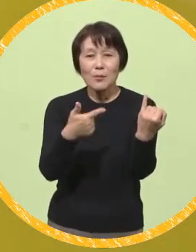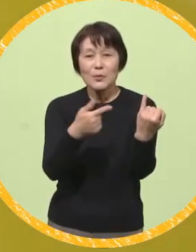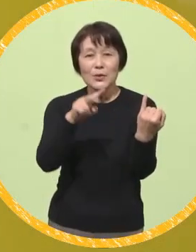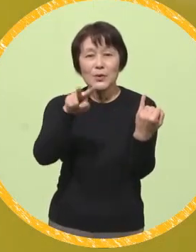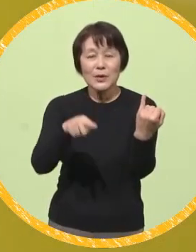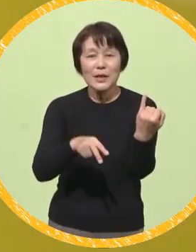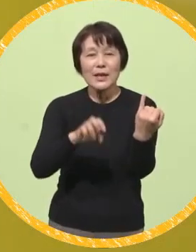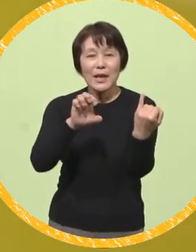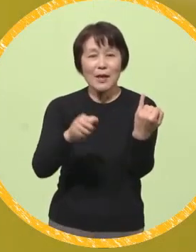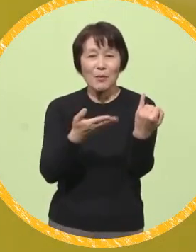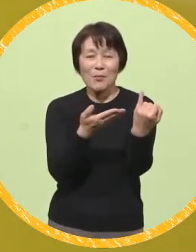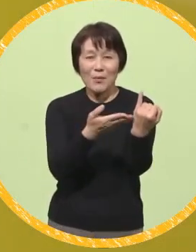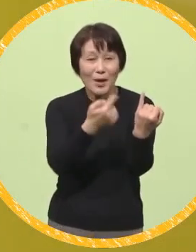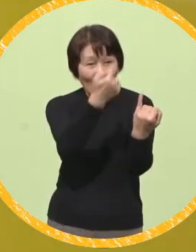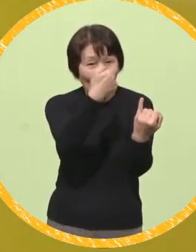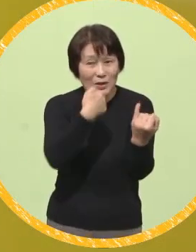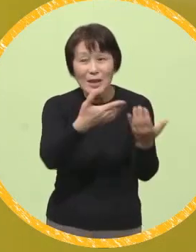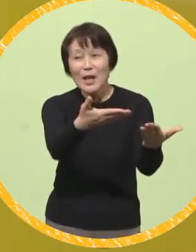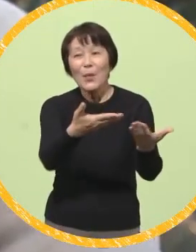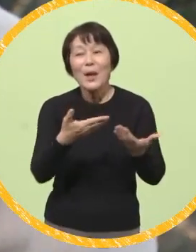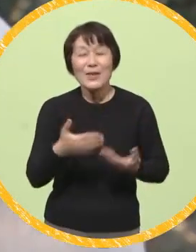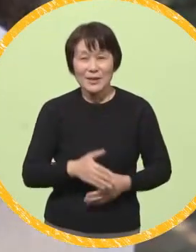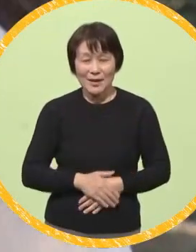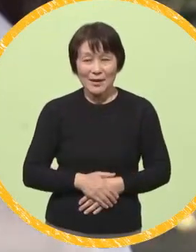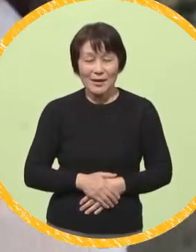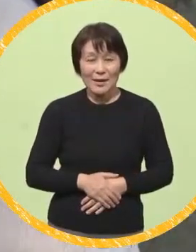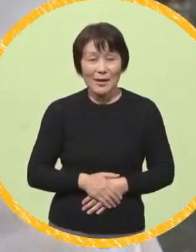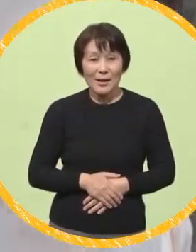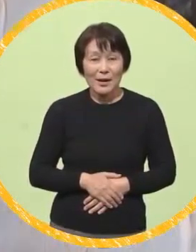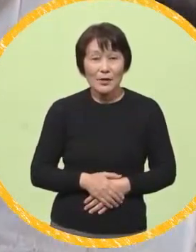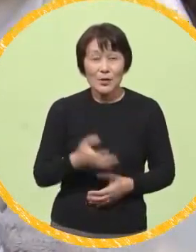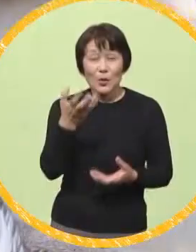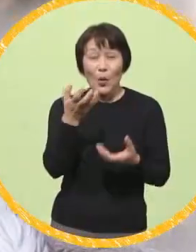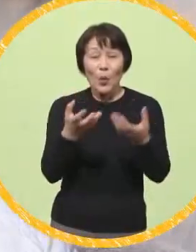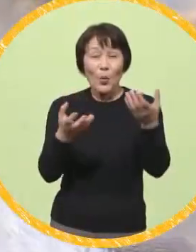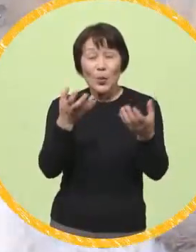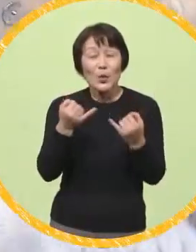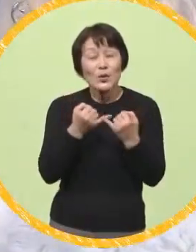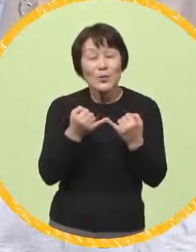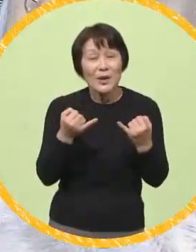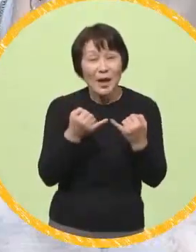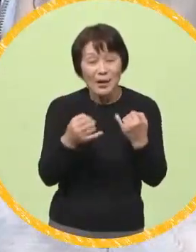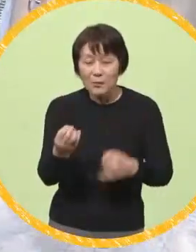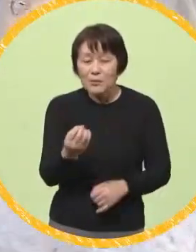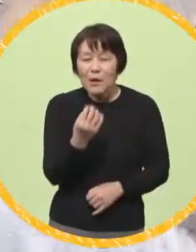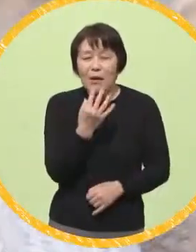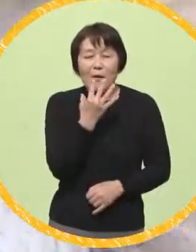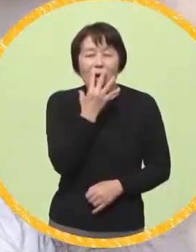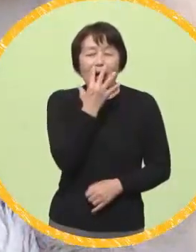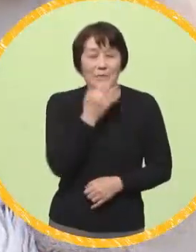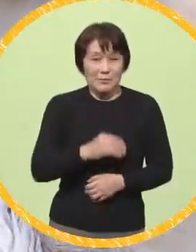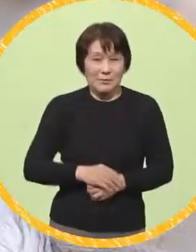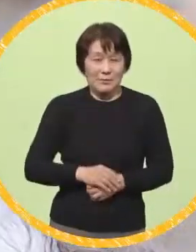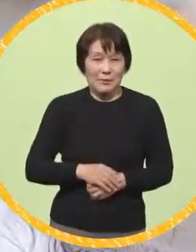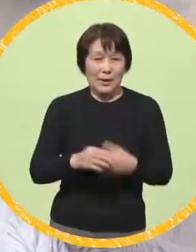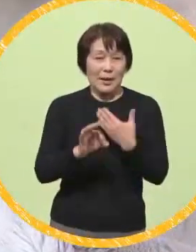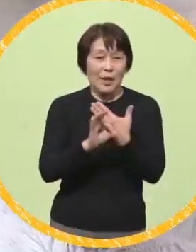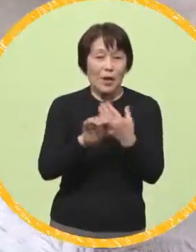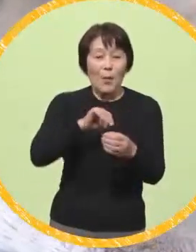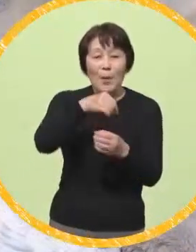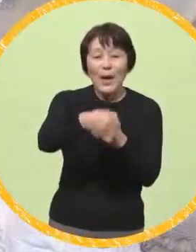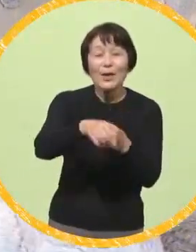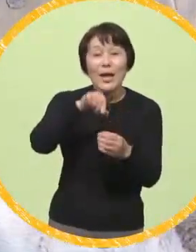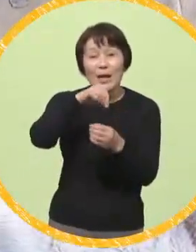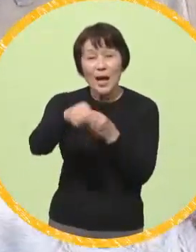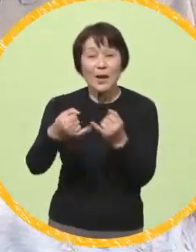教えてくれました。 すごいフルーティーな香りが、ちょっとバナナっぽいですよね。 そうです